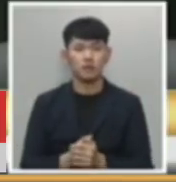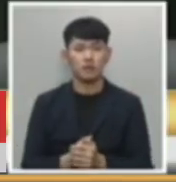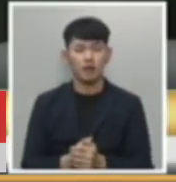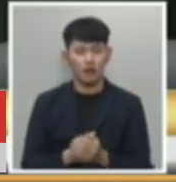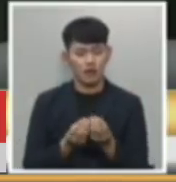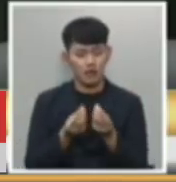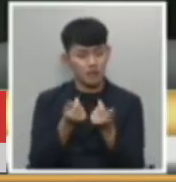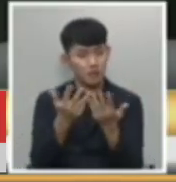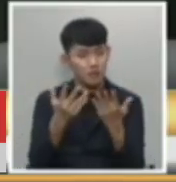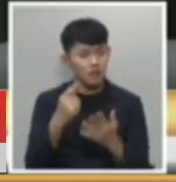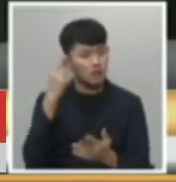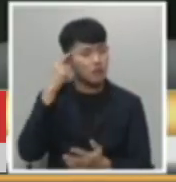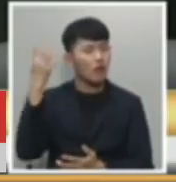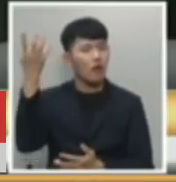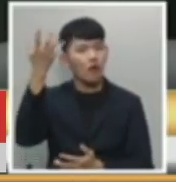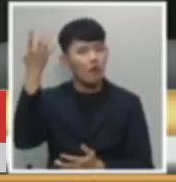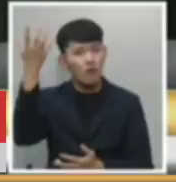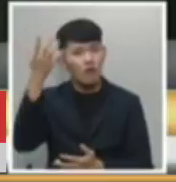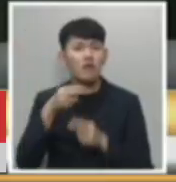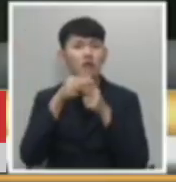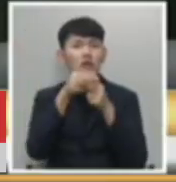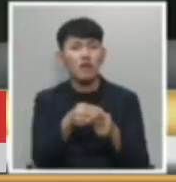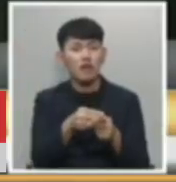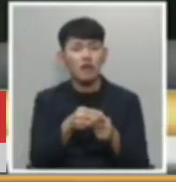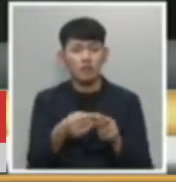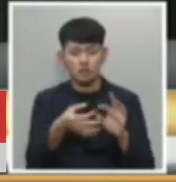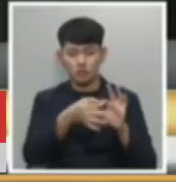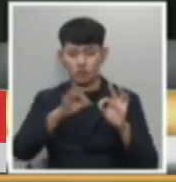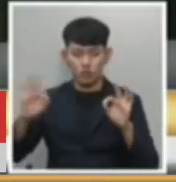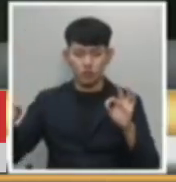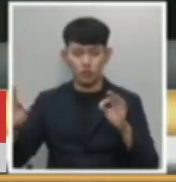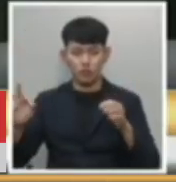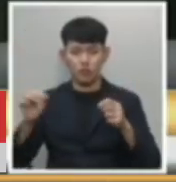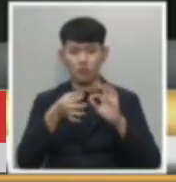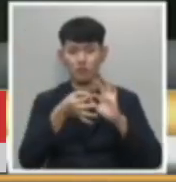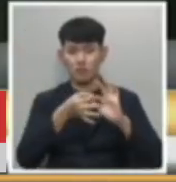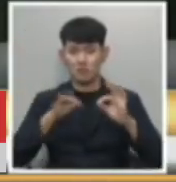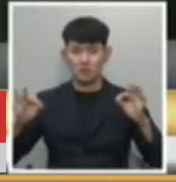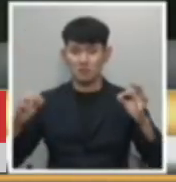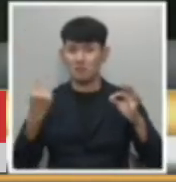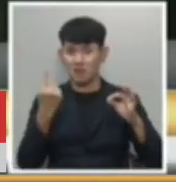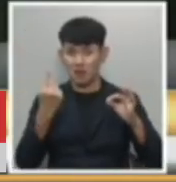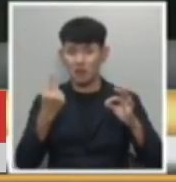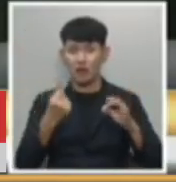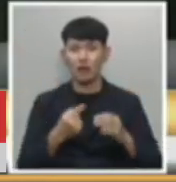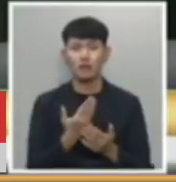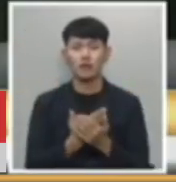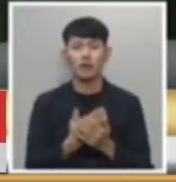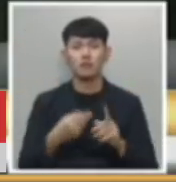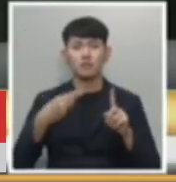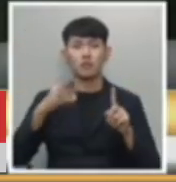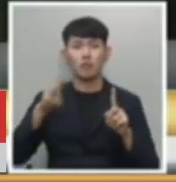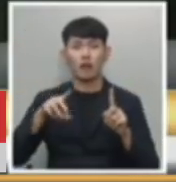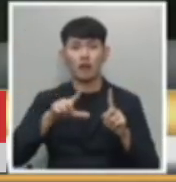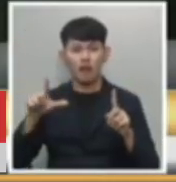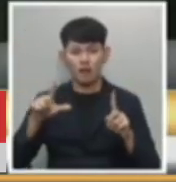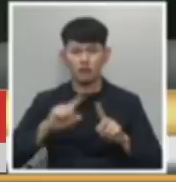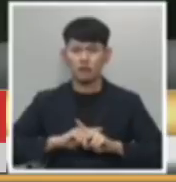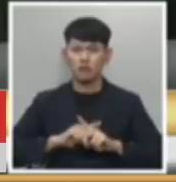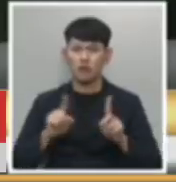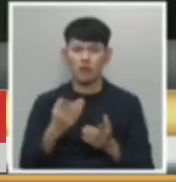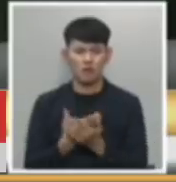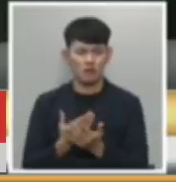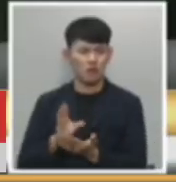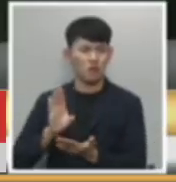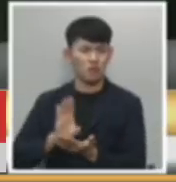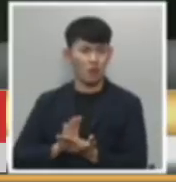อยๆขึ้นมาครับมีอยู่บรรทัดเดียวเงิน 16,000 ล้านแล้วทีงบประมาณครับท่านประธานครับ